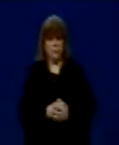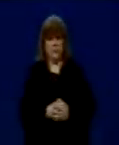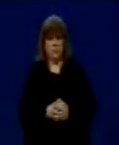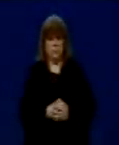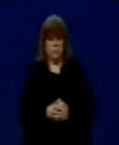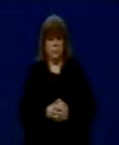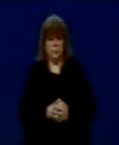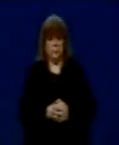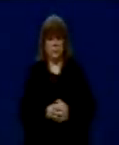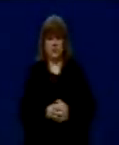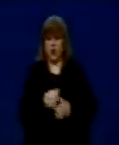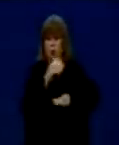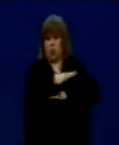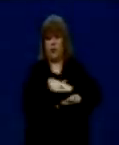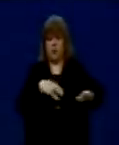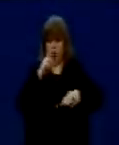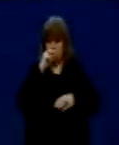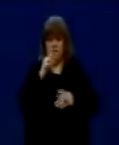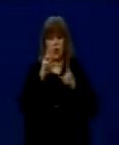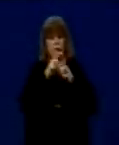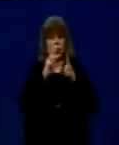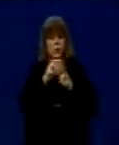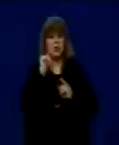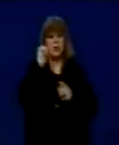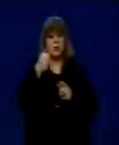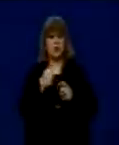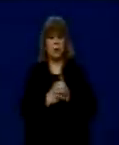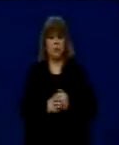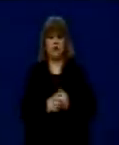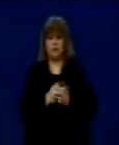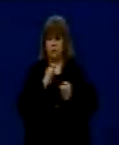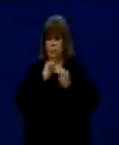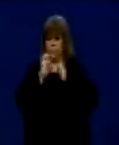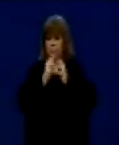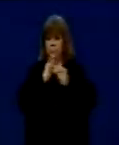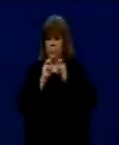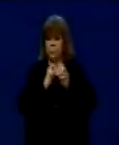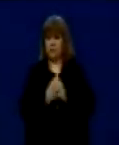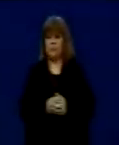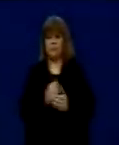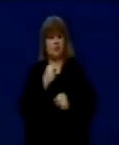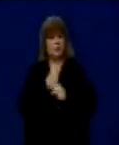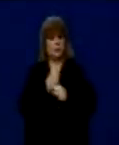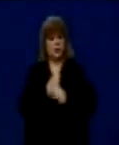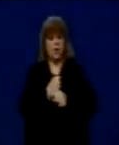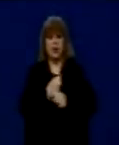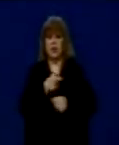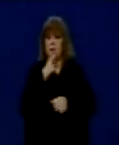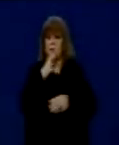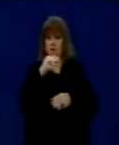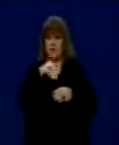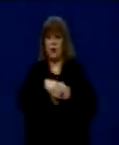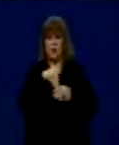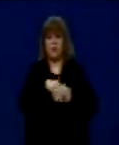në kuvendin komunal të Deçanit nesër do të paraqitet një memorandum mirëkuptimi për të cilin do të kërkohet vota e asamblezëve të